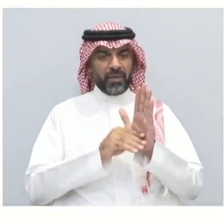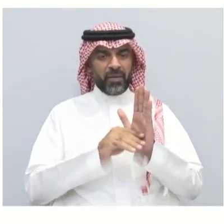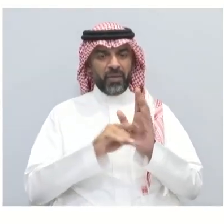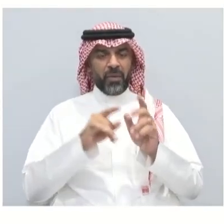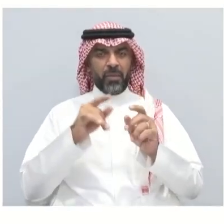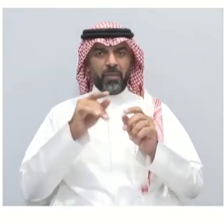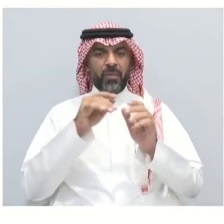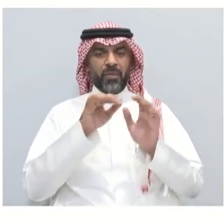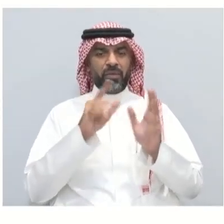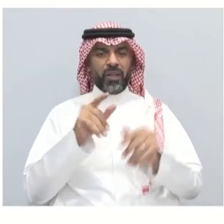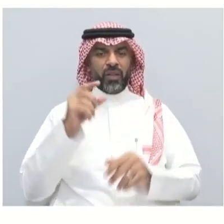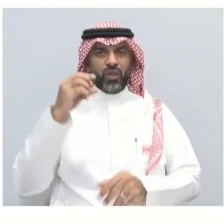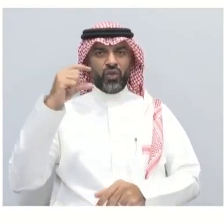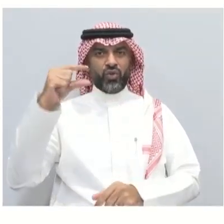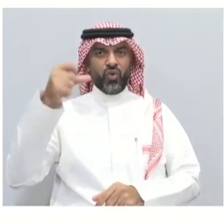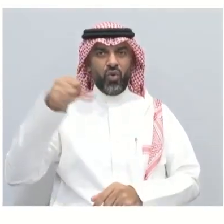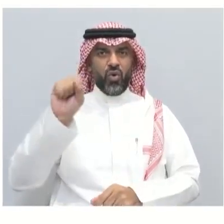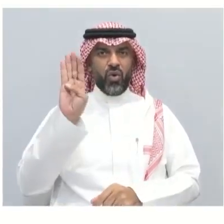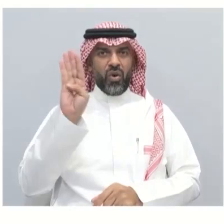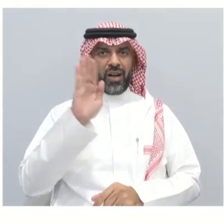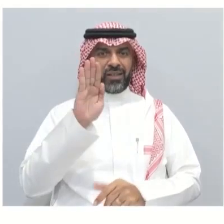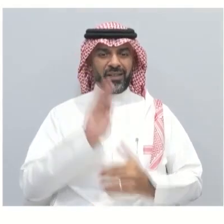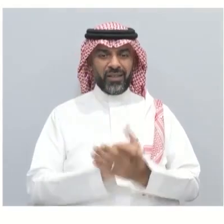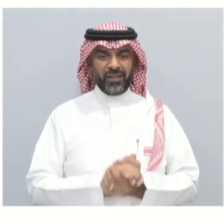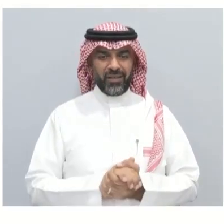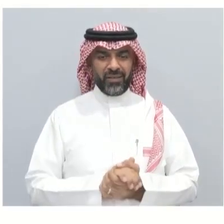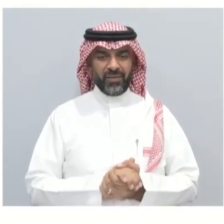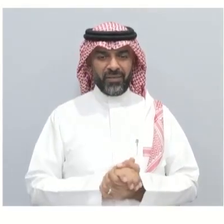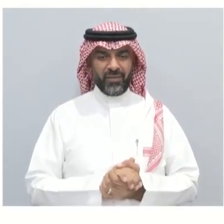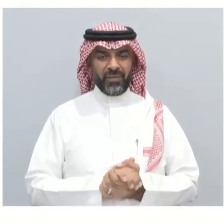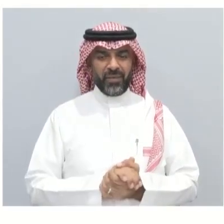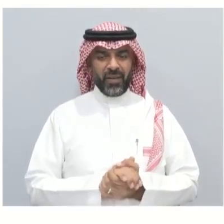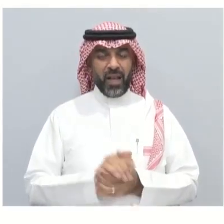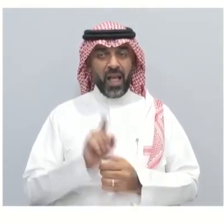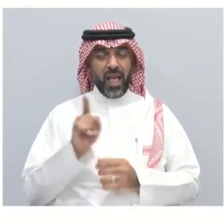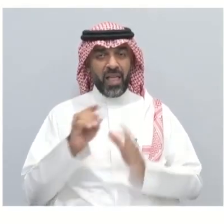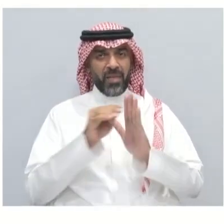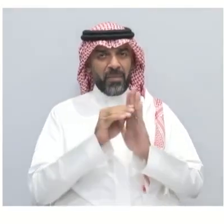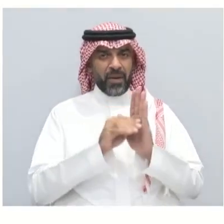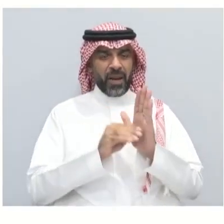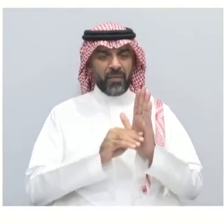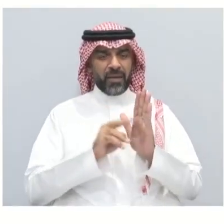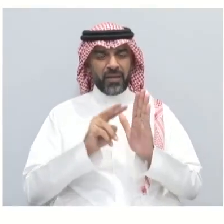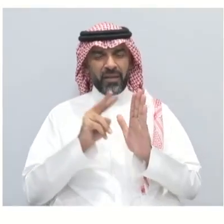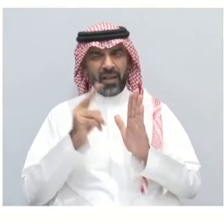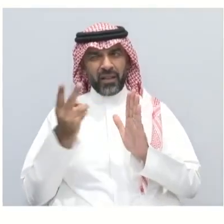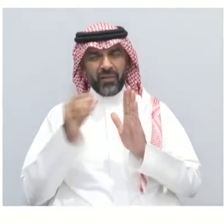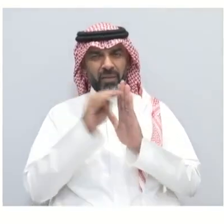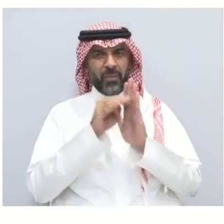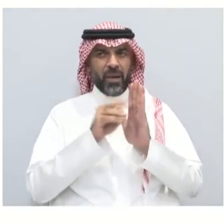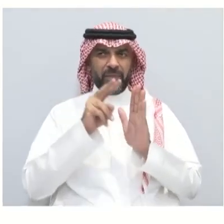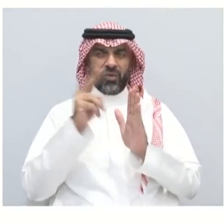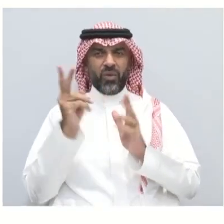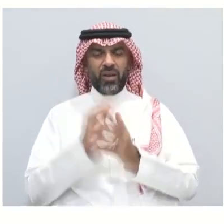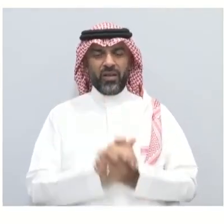الوكس تو جو فور جوجل اندرويد هذا البرنامج الى حد ما تقريبا يختلف عن البرامج الاخرى ولكن